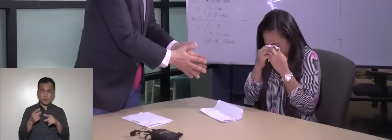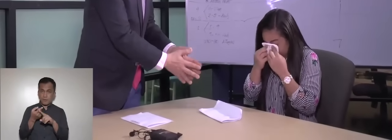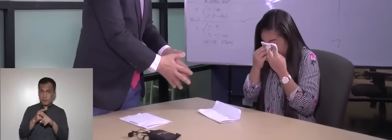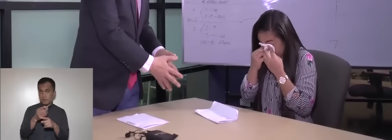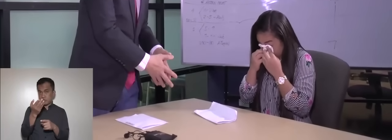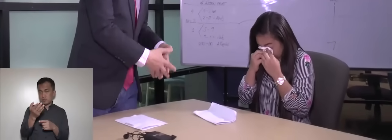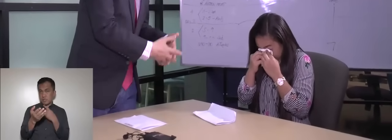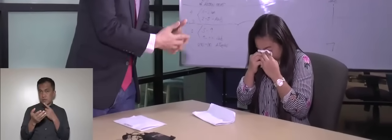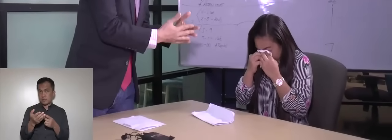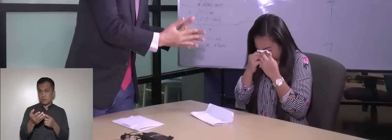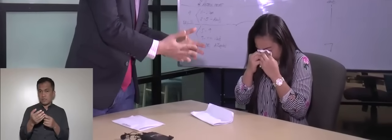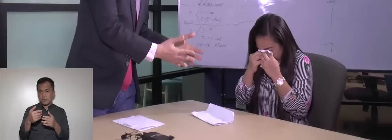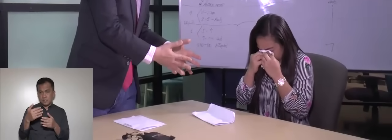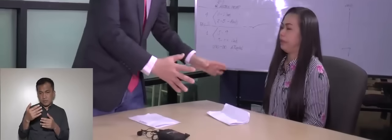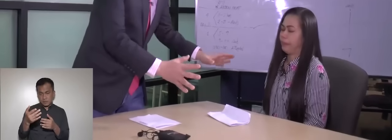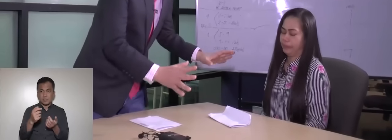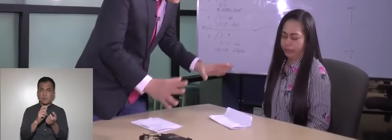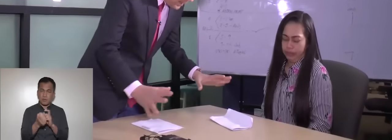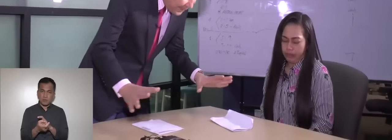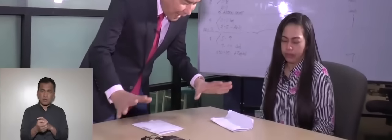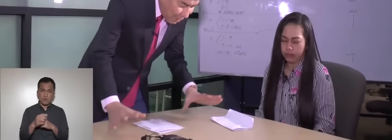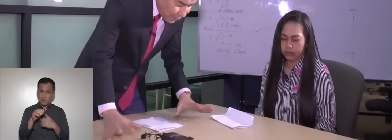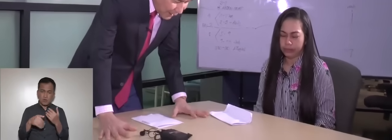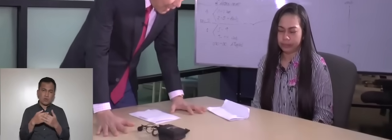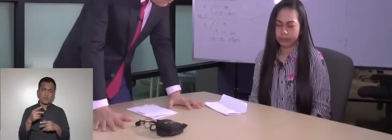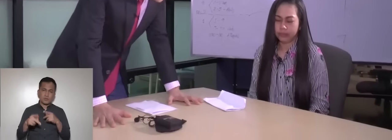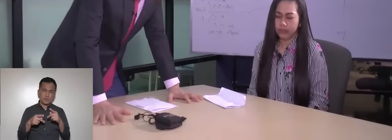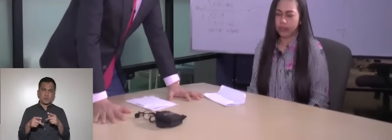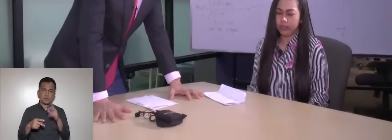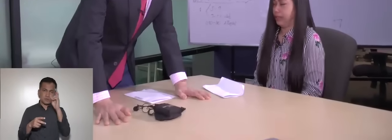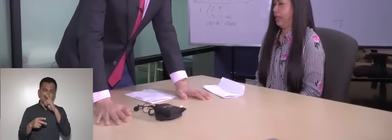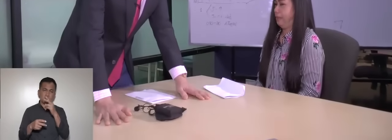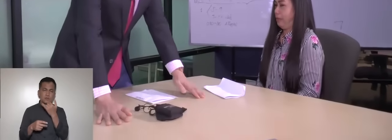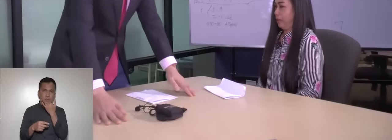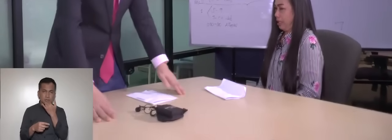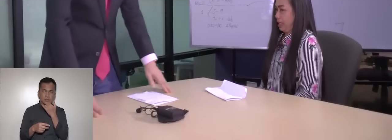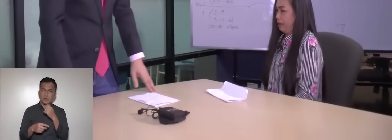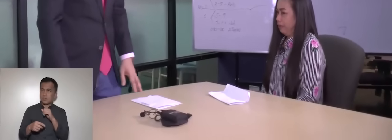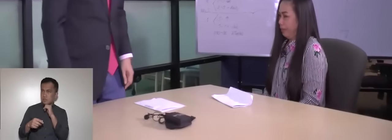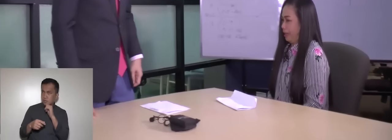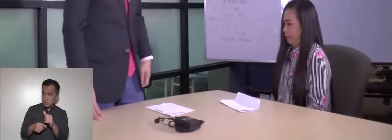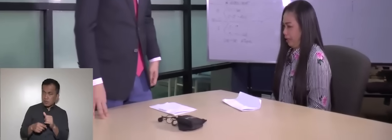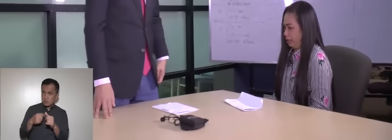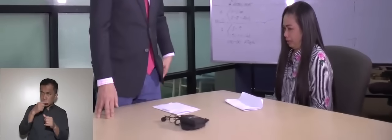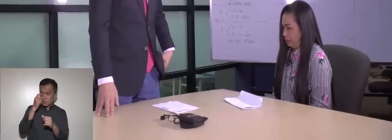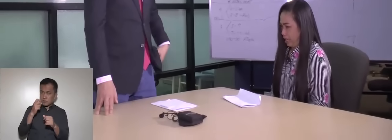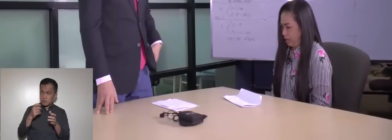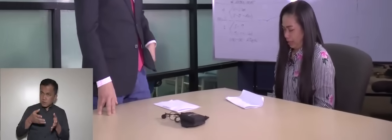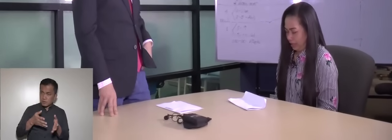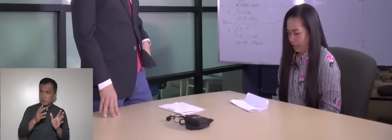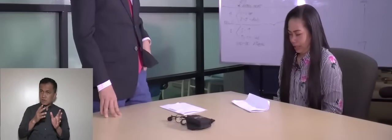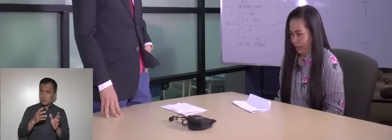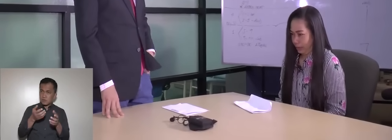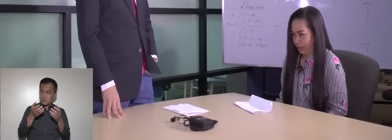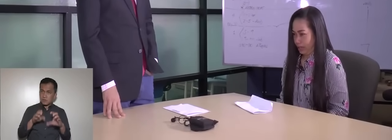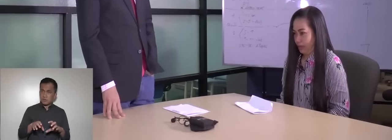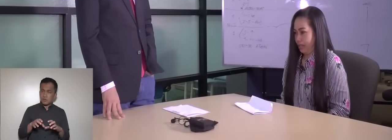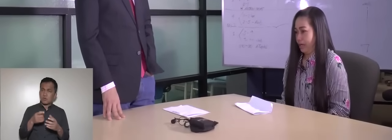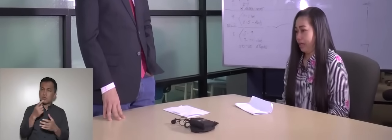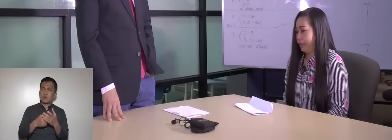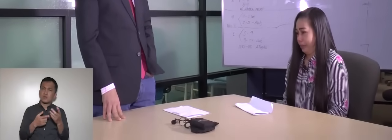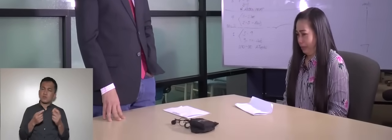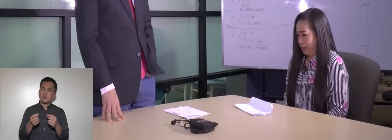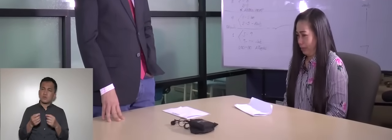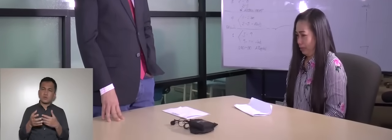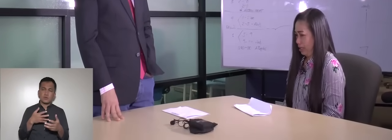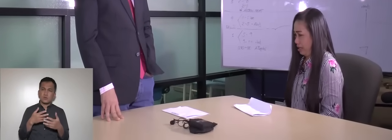rin sa iyo sa kanilang siya nagbago. Kasi lahat ng tao nagkakamali. Hindi po, kasi pinagbigyan ko na yan ng chance. Anong ginawa